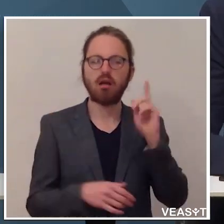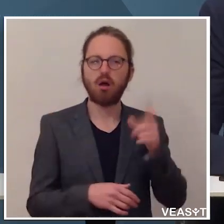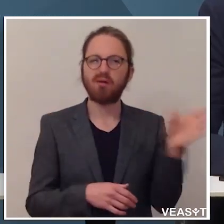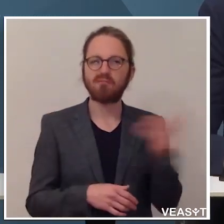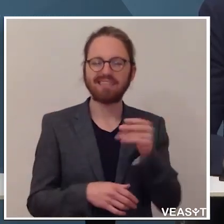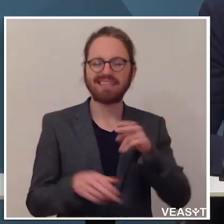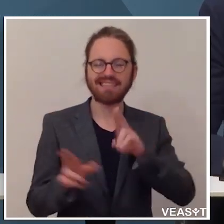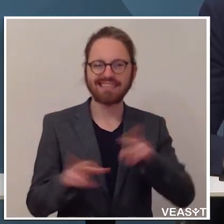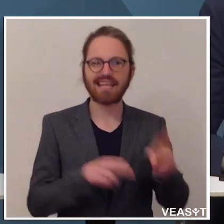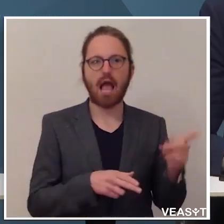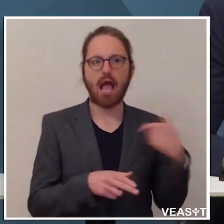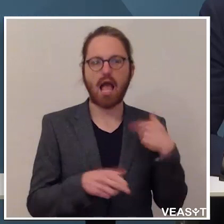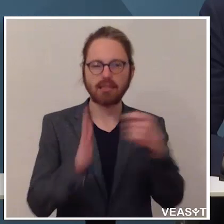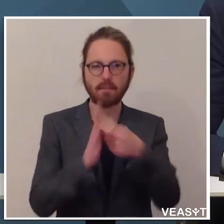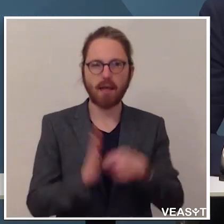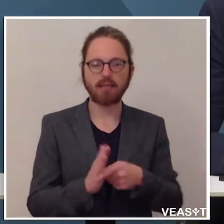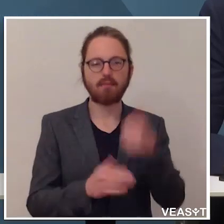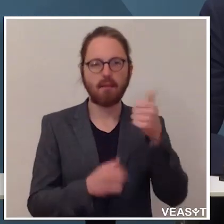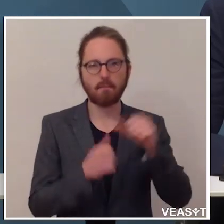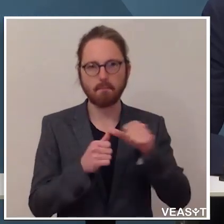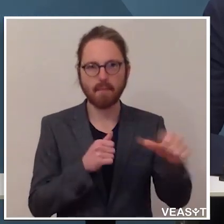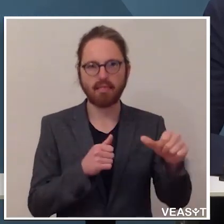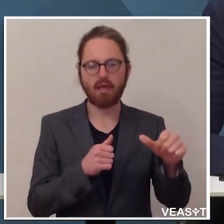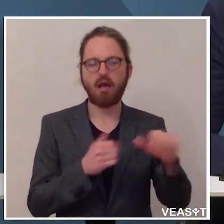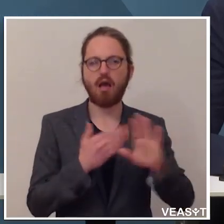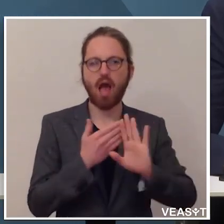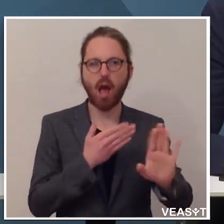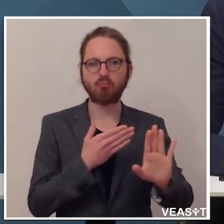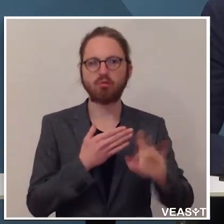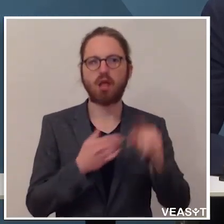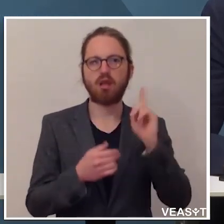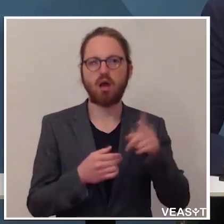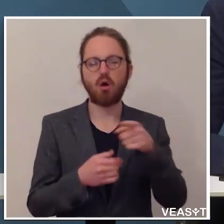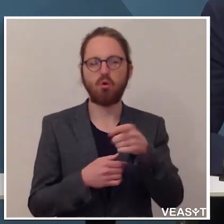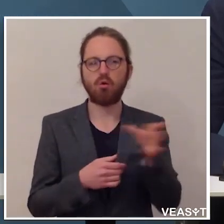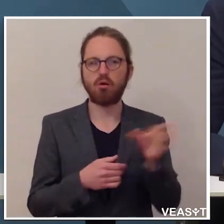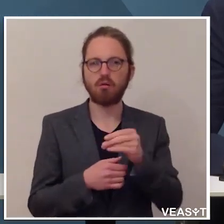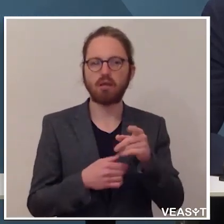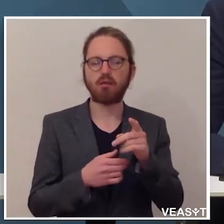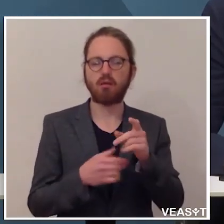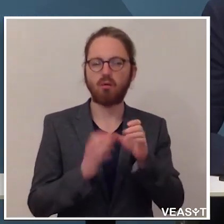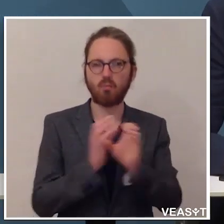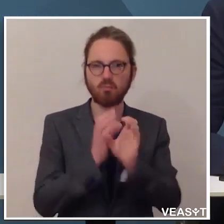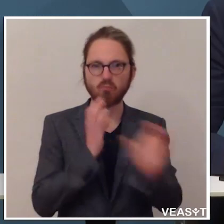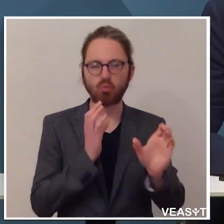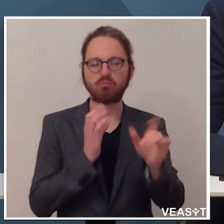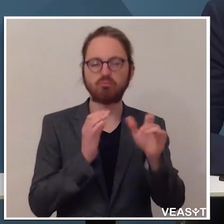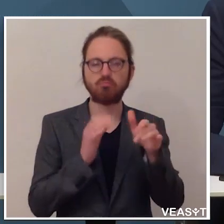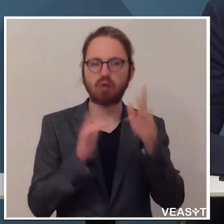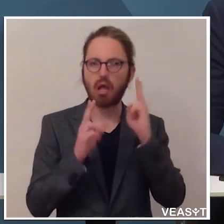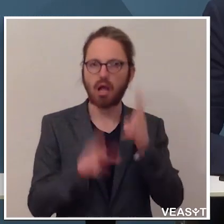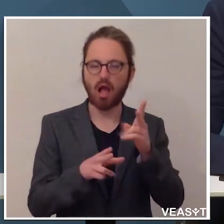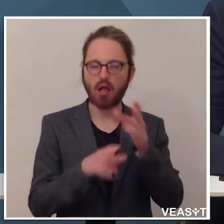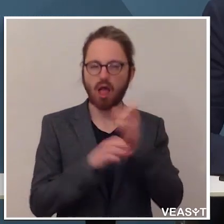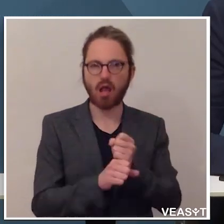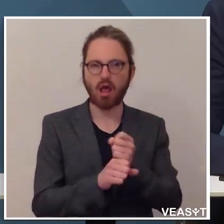potenzieren. Mit den Sicherheitsvorkehrungen, das heißt mit dem Meter Abstand und die auch auf dem Bus eingehalten